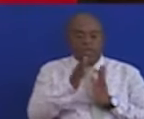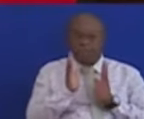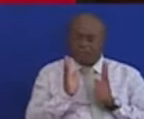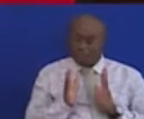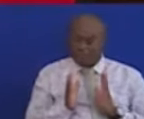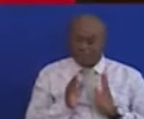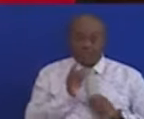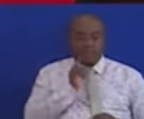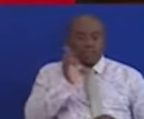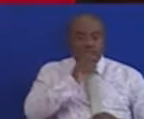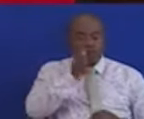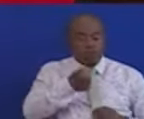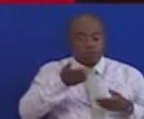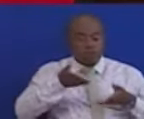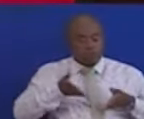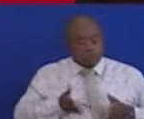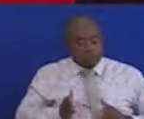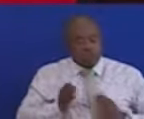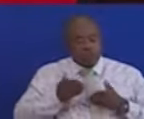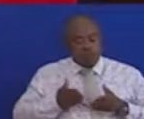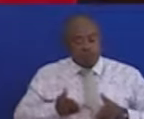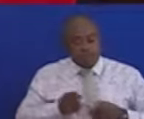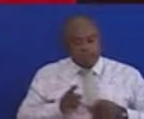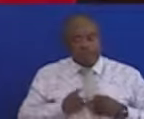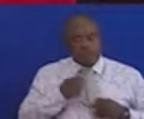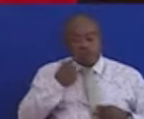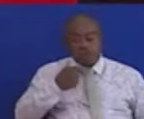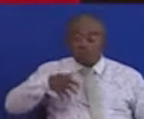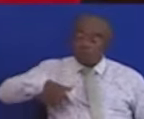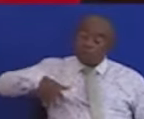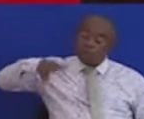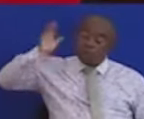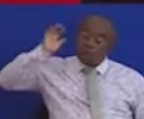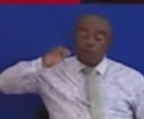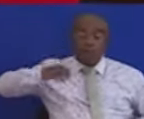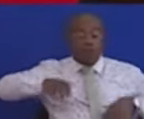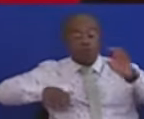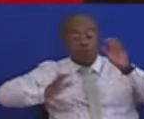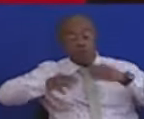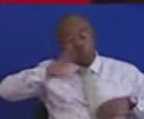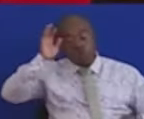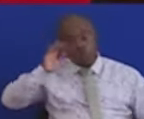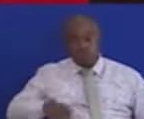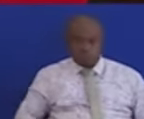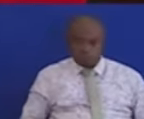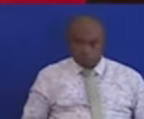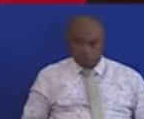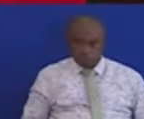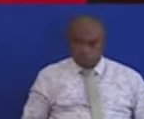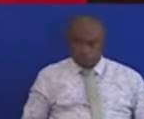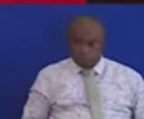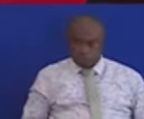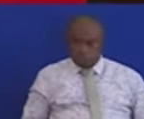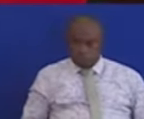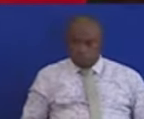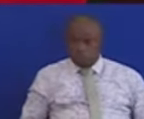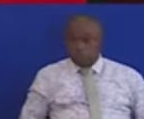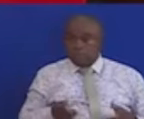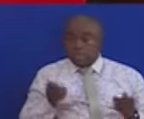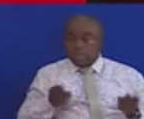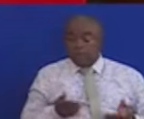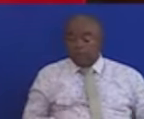ardhelia kila siku watu wanaka lak bado watu Wan zidi ku longe zeka na Sisi tu vile vile kwa hio MH eshima mwen kiti Ili